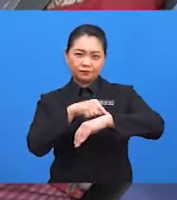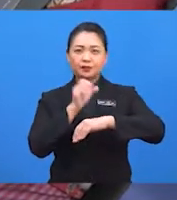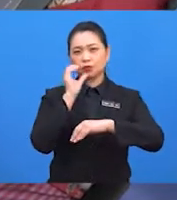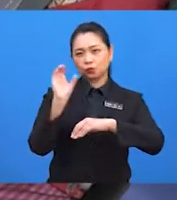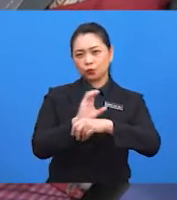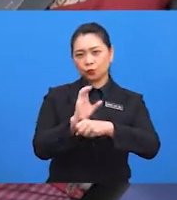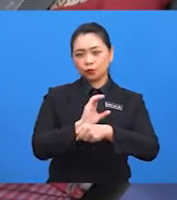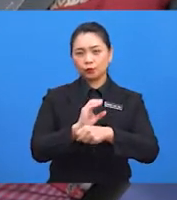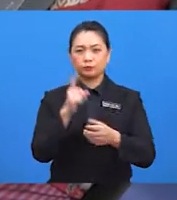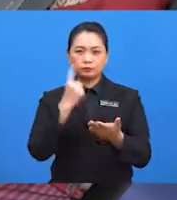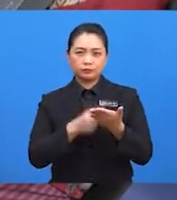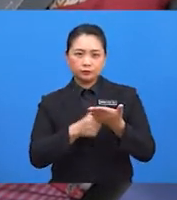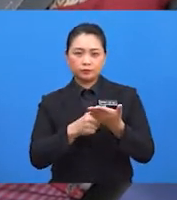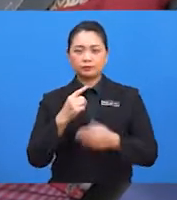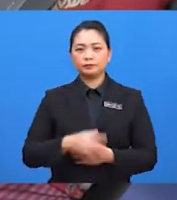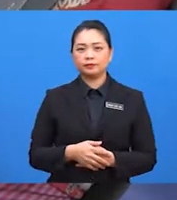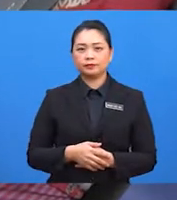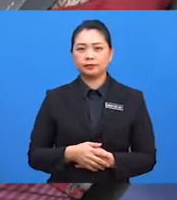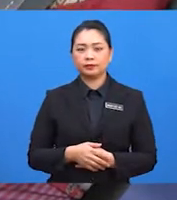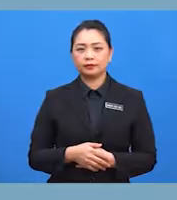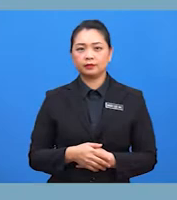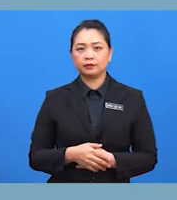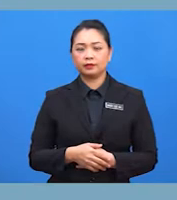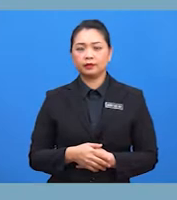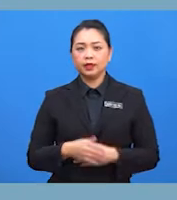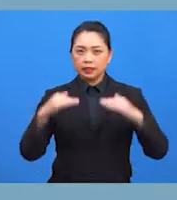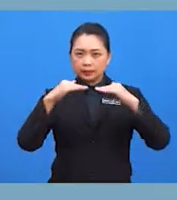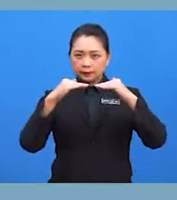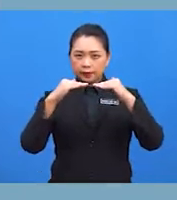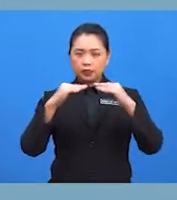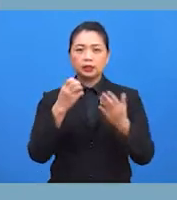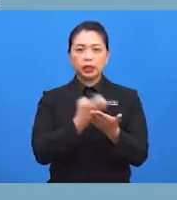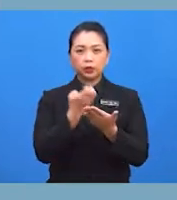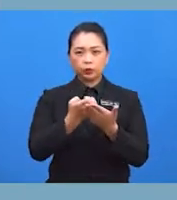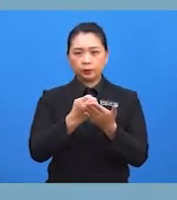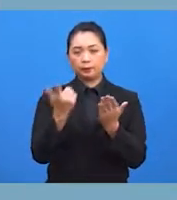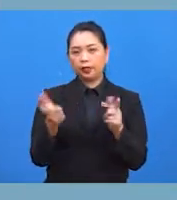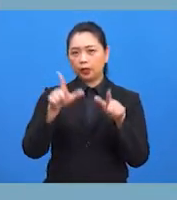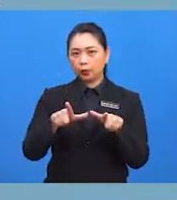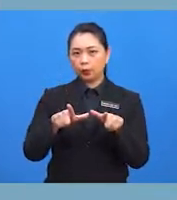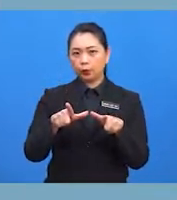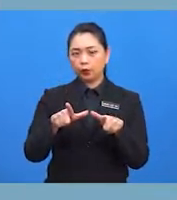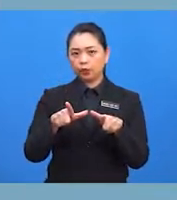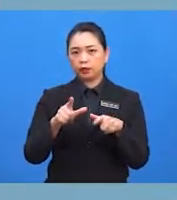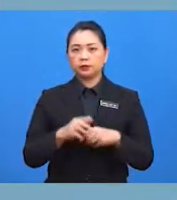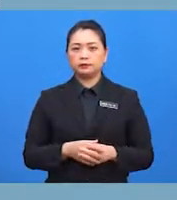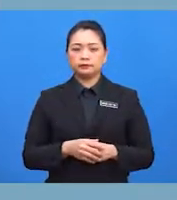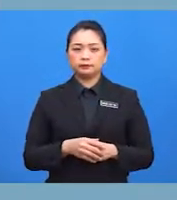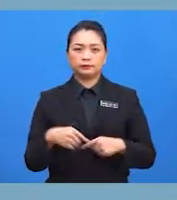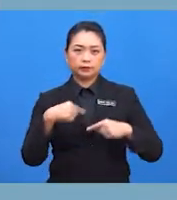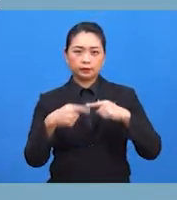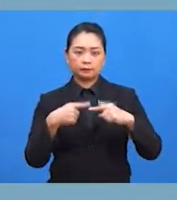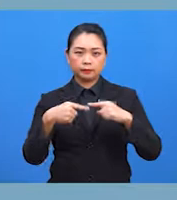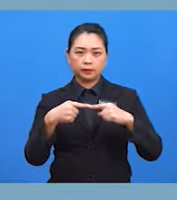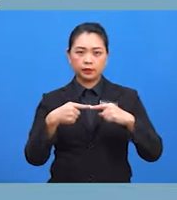mencemburui perbincangan kita pada hari ini. Silakan Cikgu. Terima kasih. Jadi kestabilan ekonomi pula berlaku apabila pendapatan negara potensi